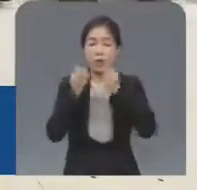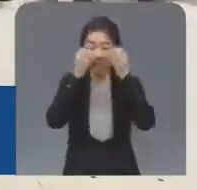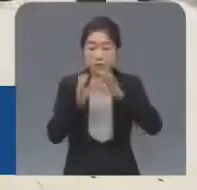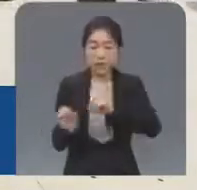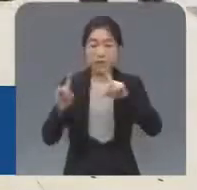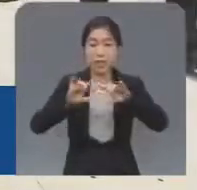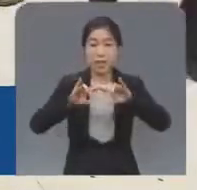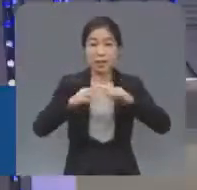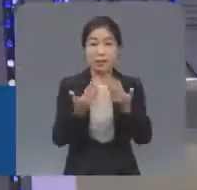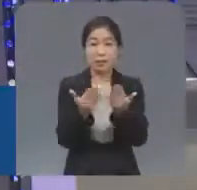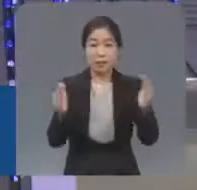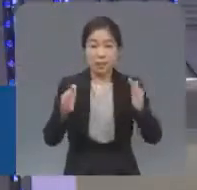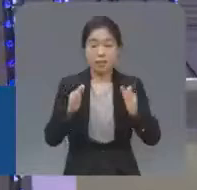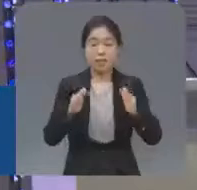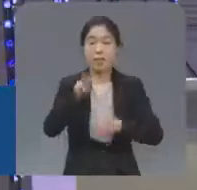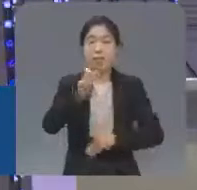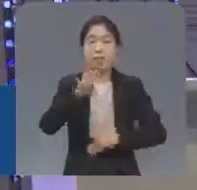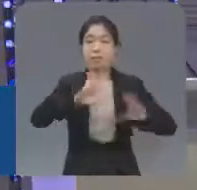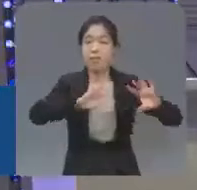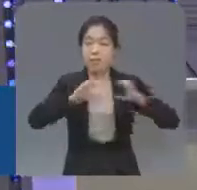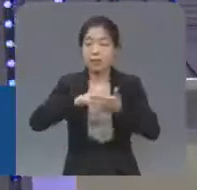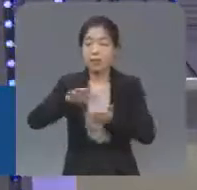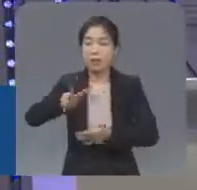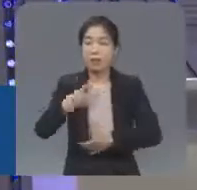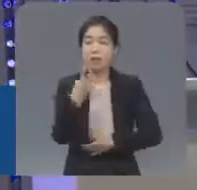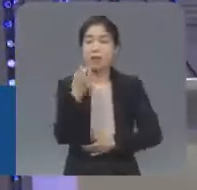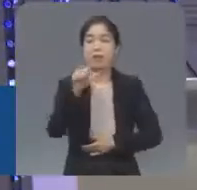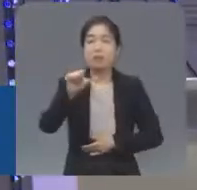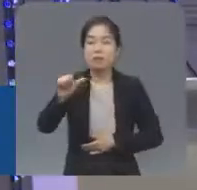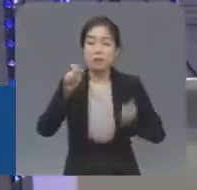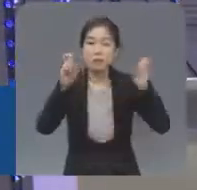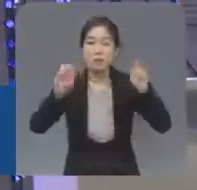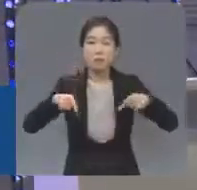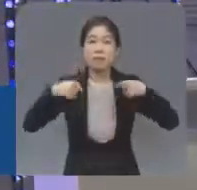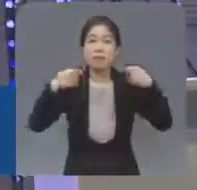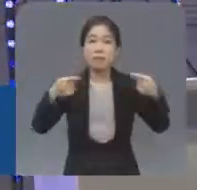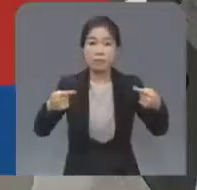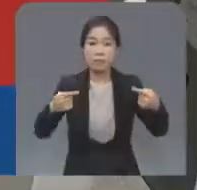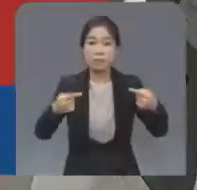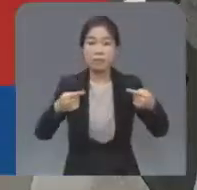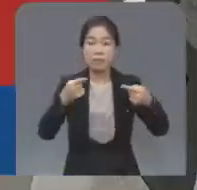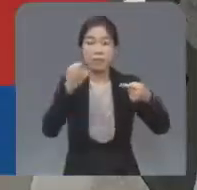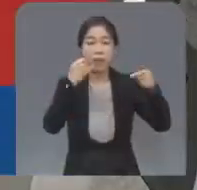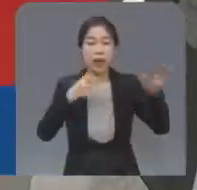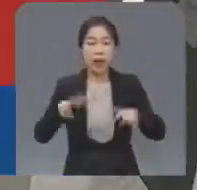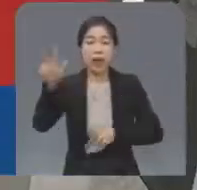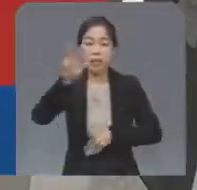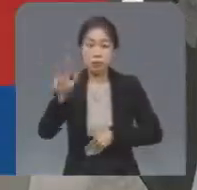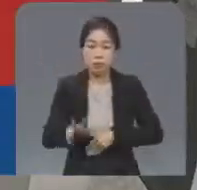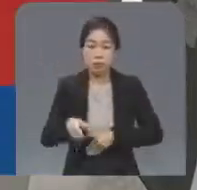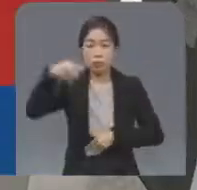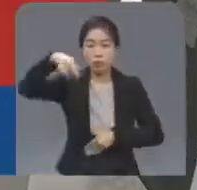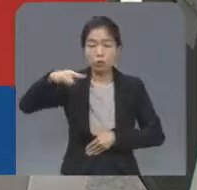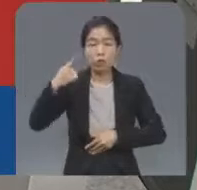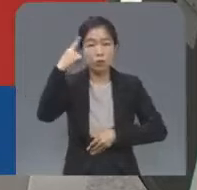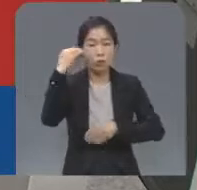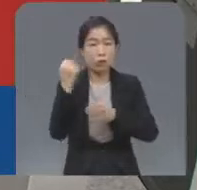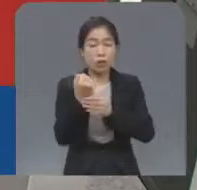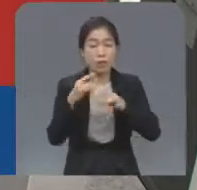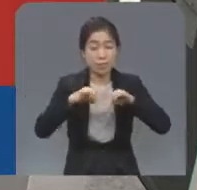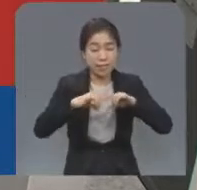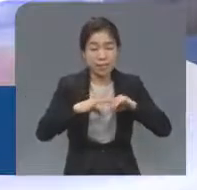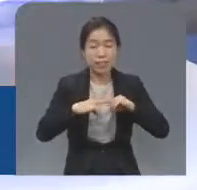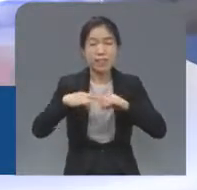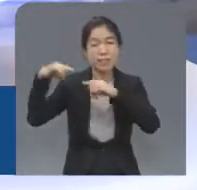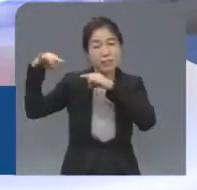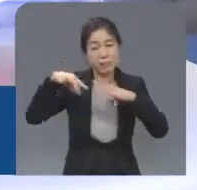국제신재생에너지 전시회는 24개국 245개 기업이 참여해서 해상풍력과 수소연료전지,